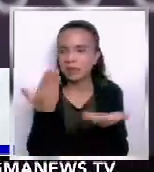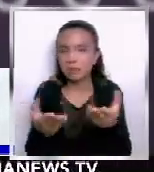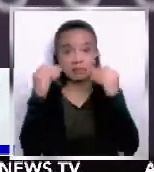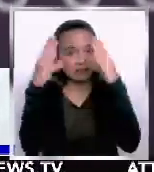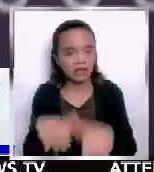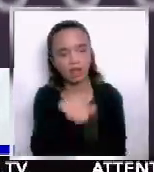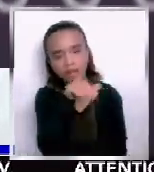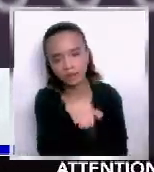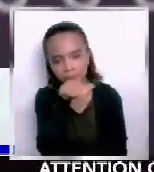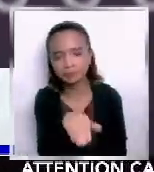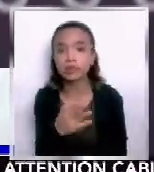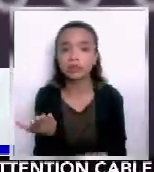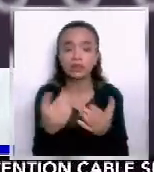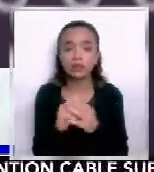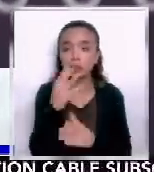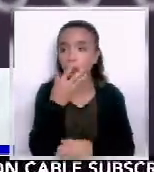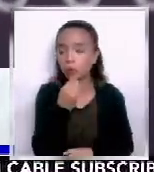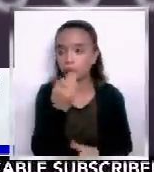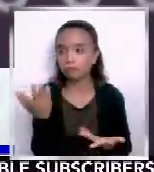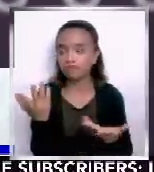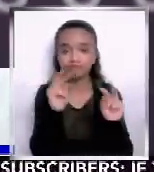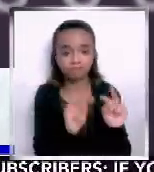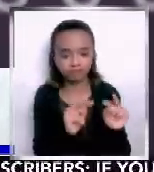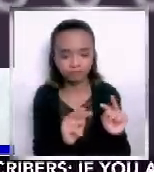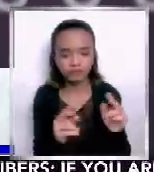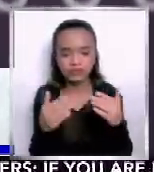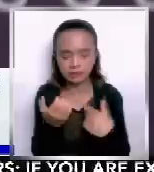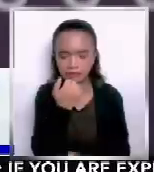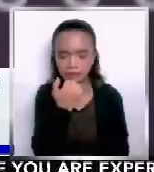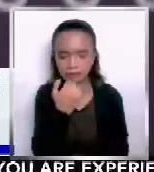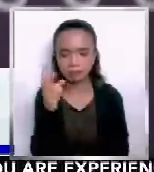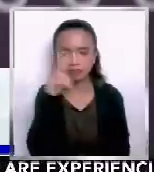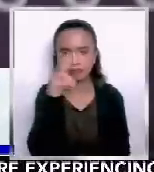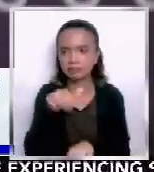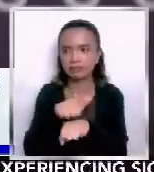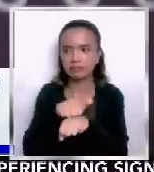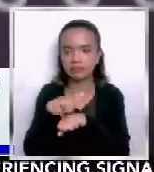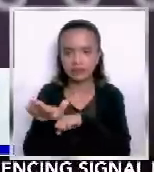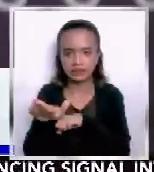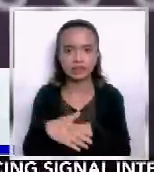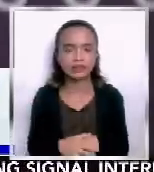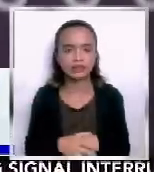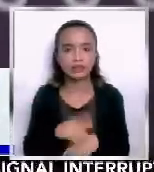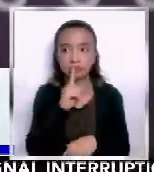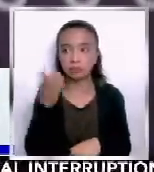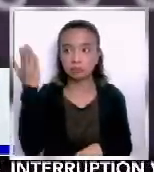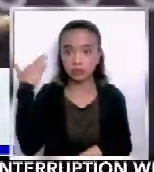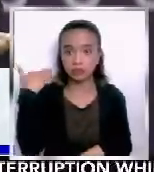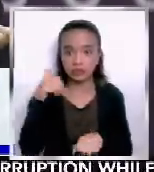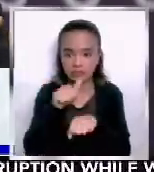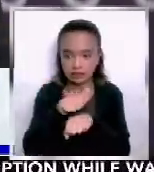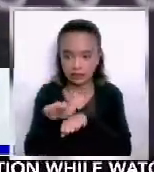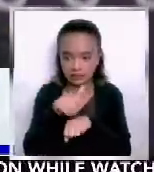sa sobrang pagod ng mga nasa post natin, nagkakamali sila ng pag-transfer. Lagi nagkakamali yung pagta-transfer ng result from